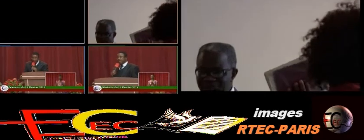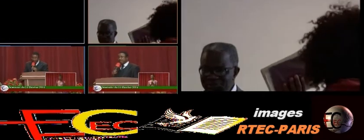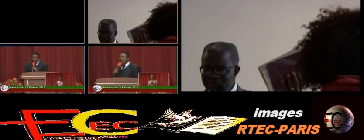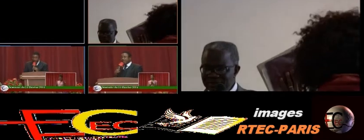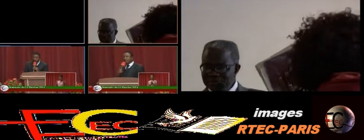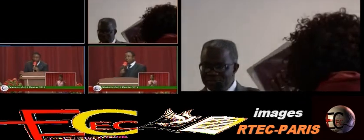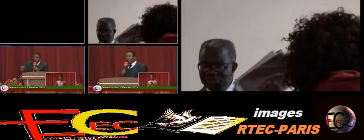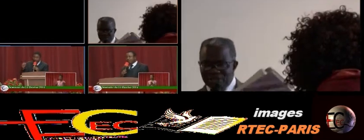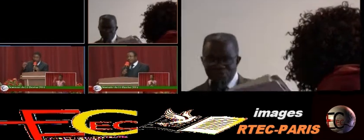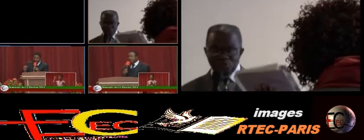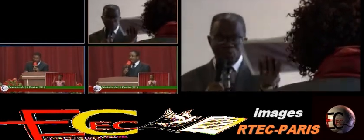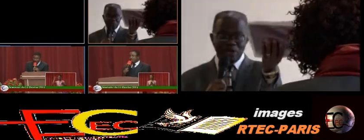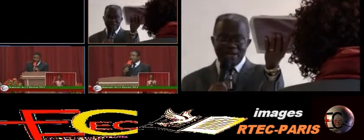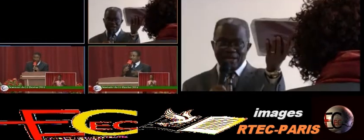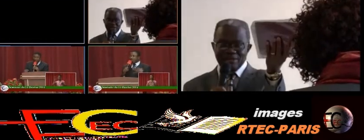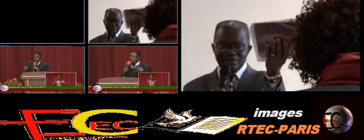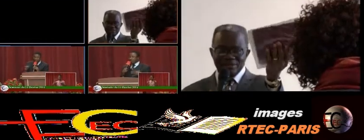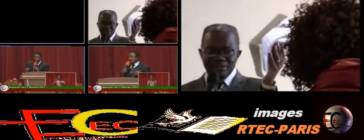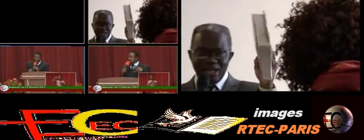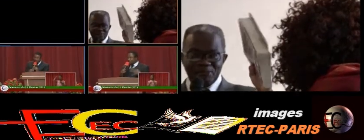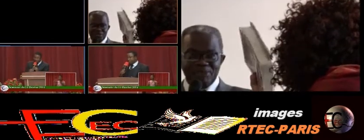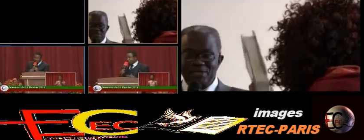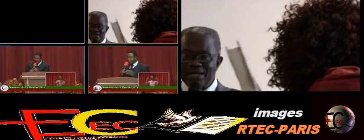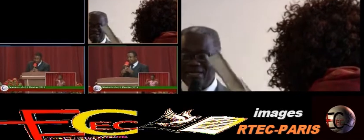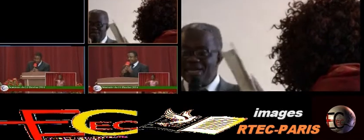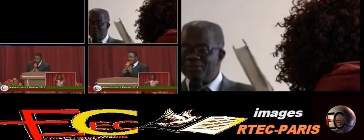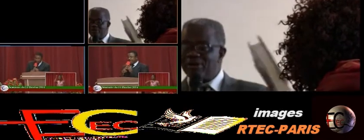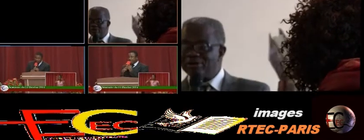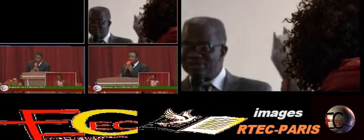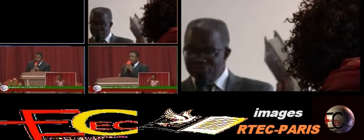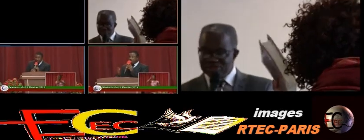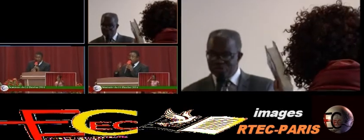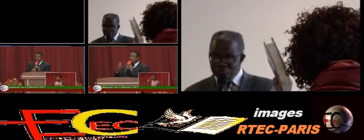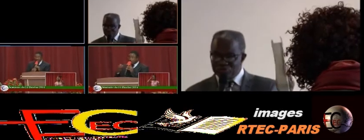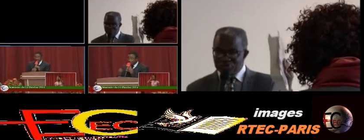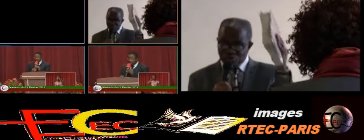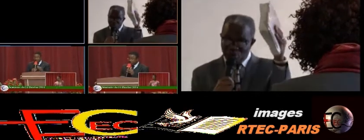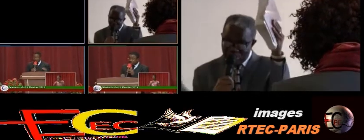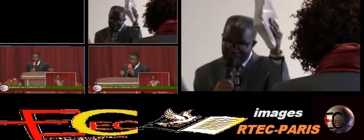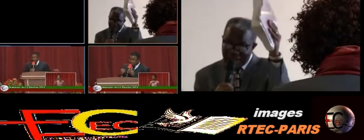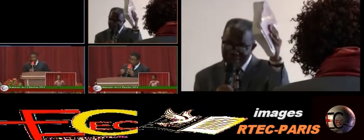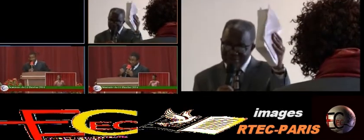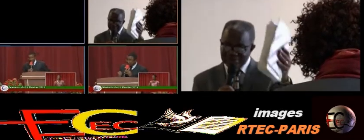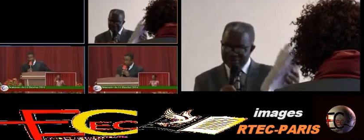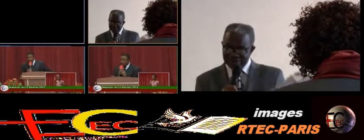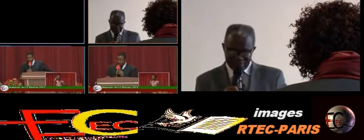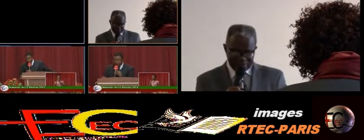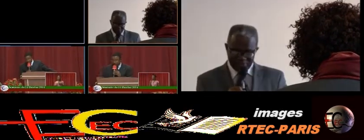vivre, depuis le début, tout est là. Dans la Bible, rien ne manque. Je vous dis tout, tout est